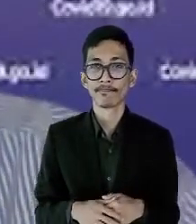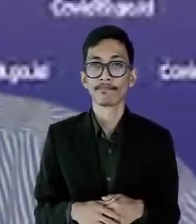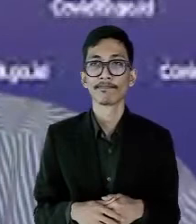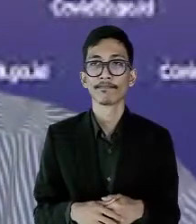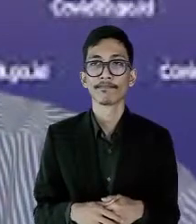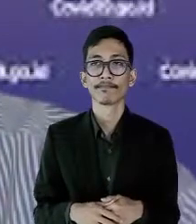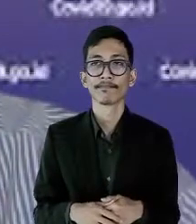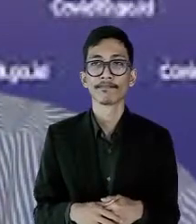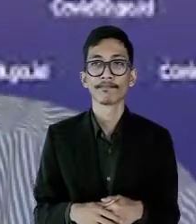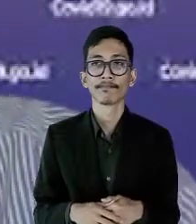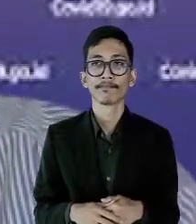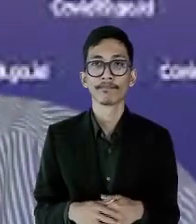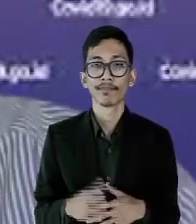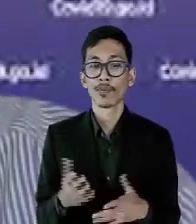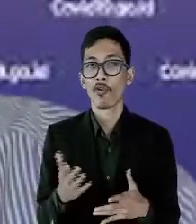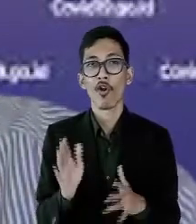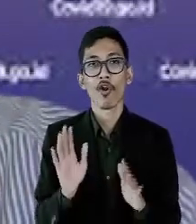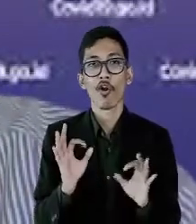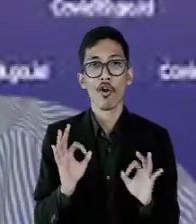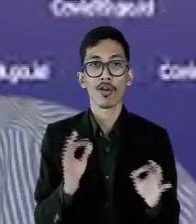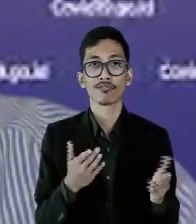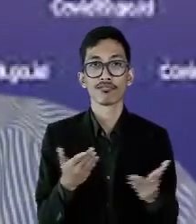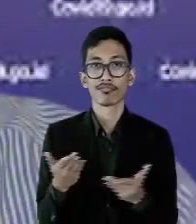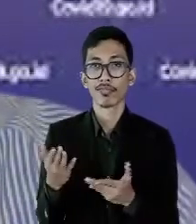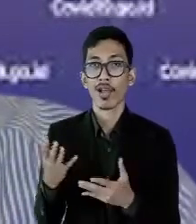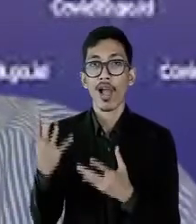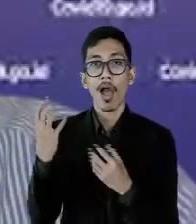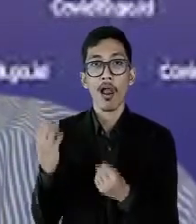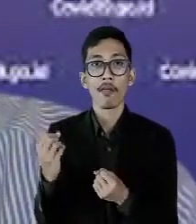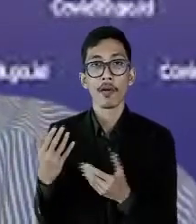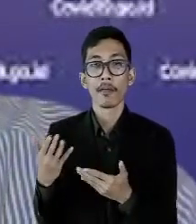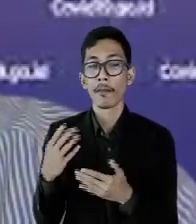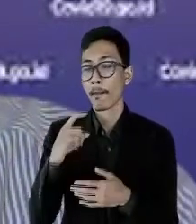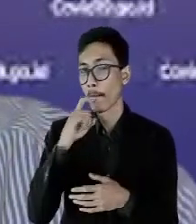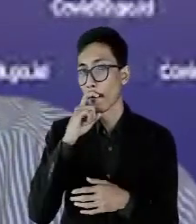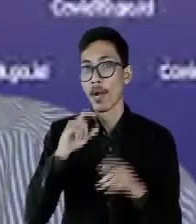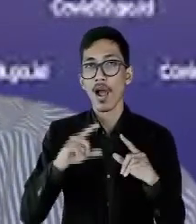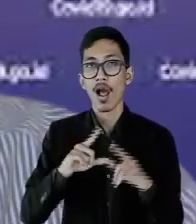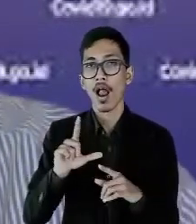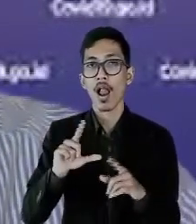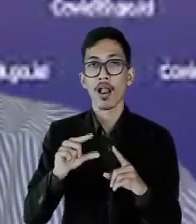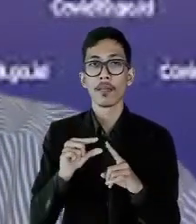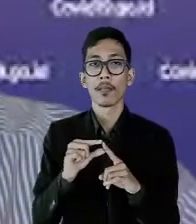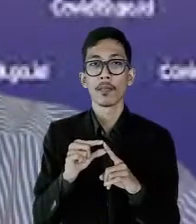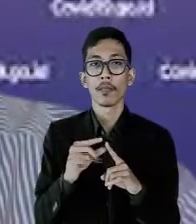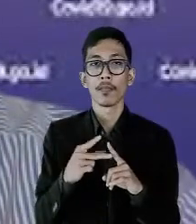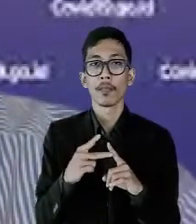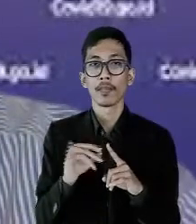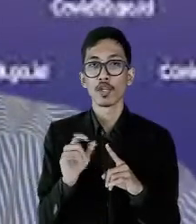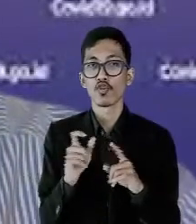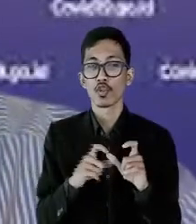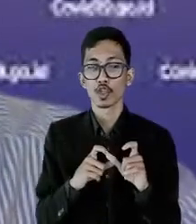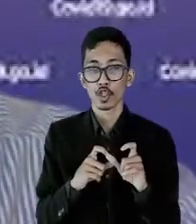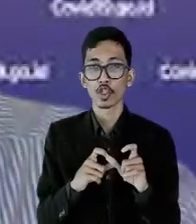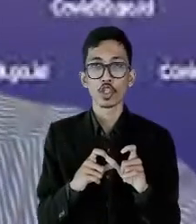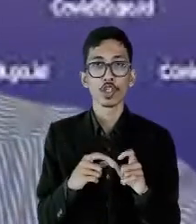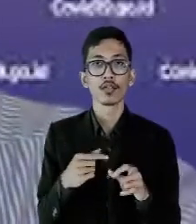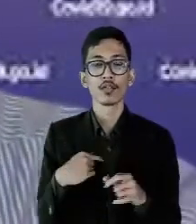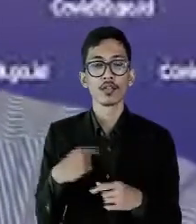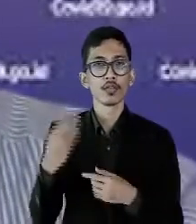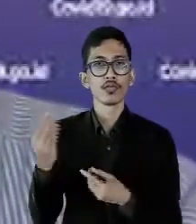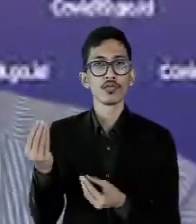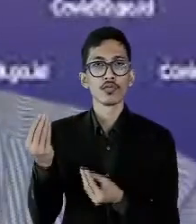ya, dan juga harapan Bapak, silakan Pak Alpius. Nah, karena saya juga mendapatkan informasi dan saya